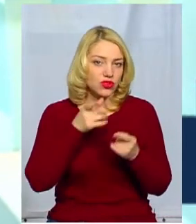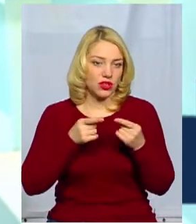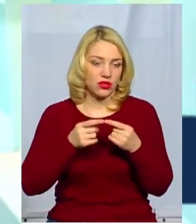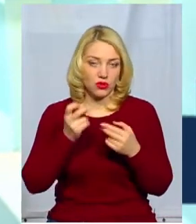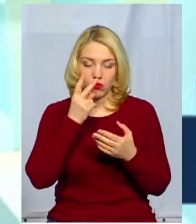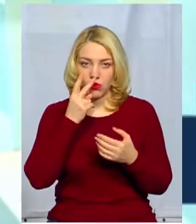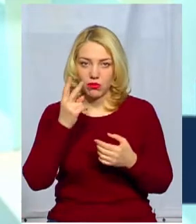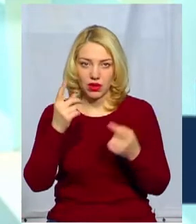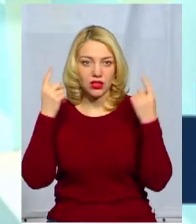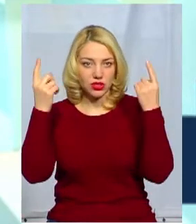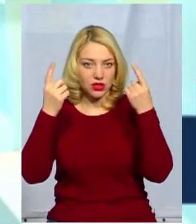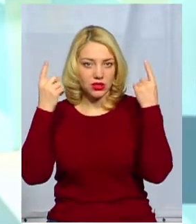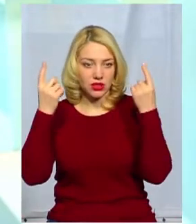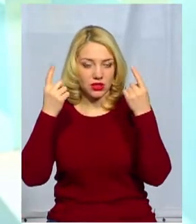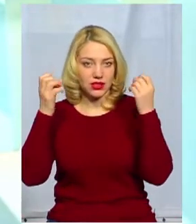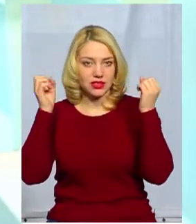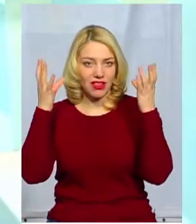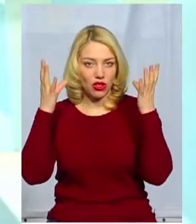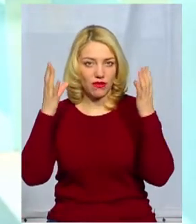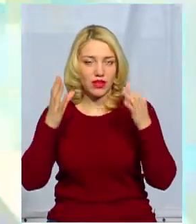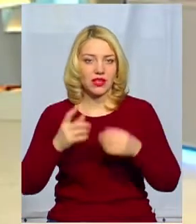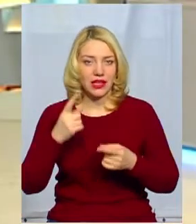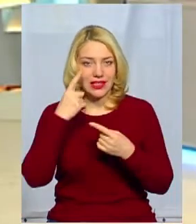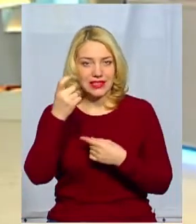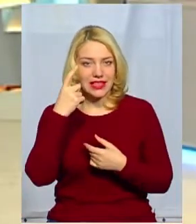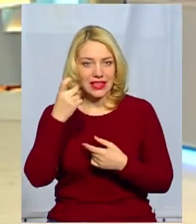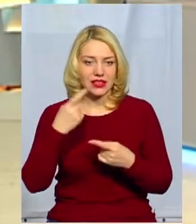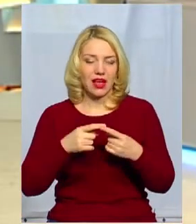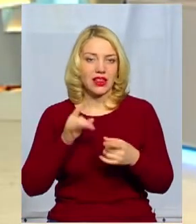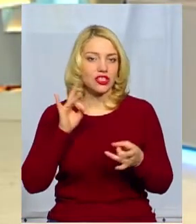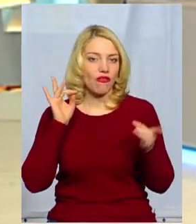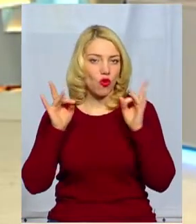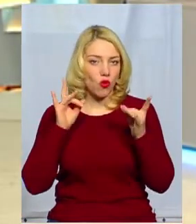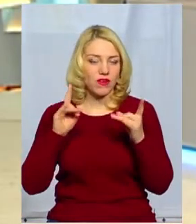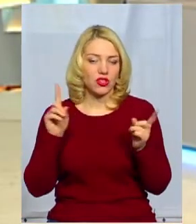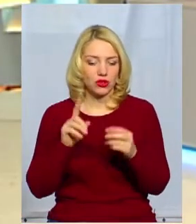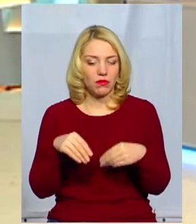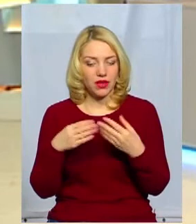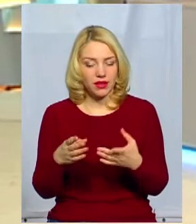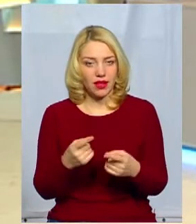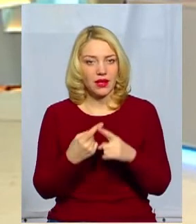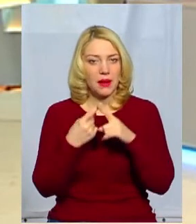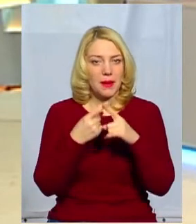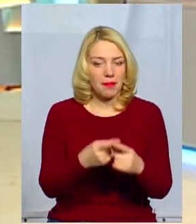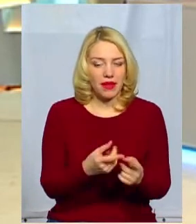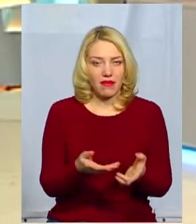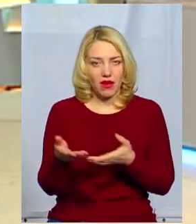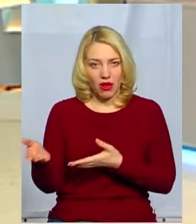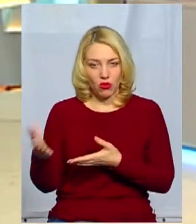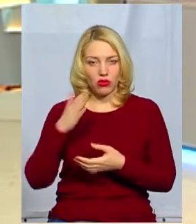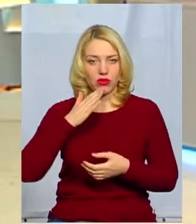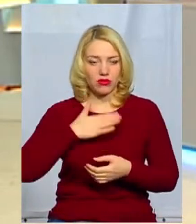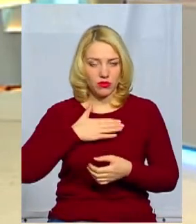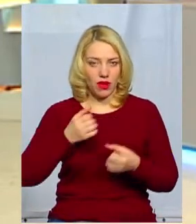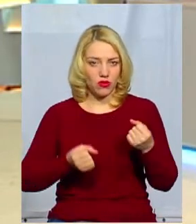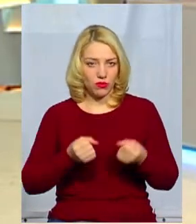побачити світловий сигнал і звуковий, і щоб надати перевагу в русі нашому автомобілю, чи ще якийсь